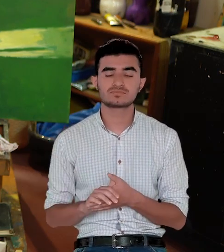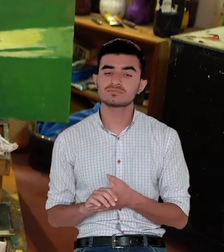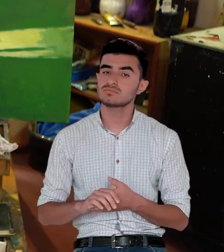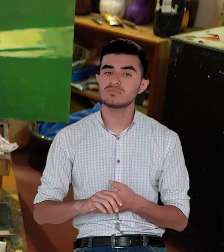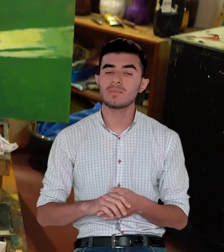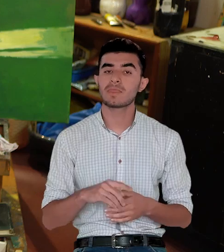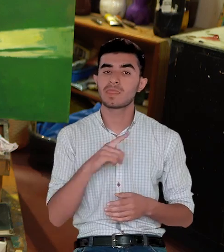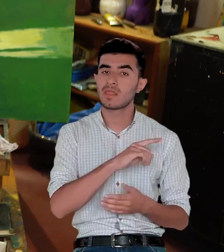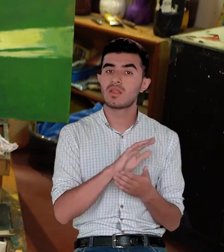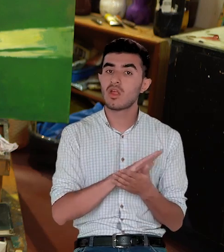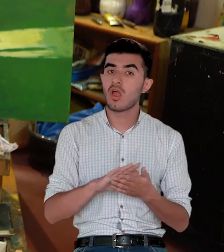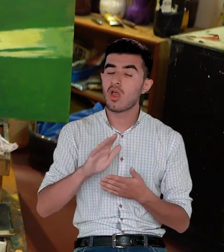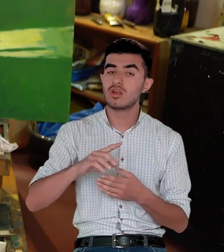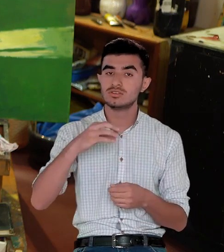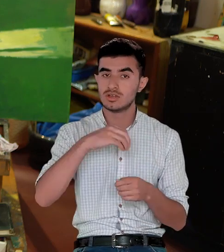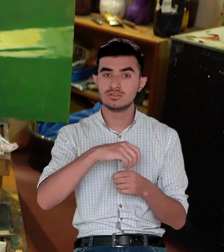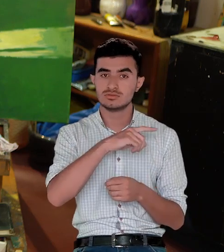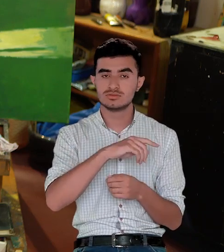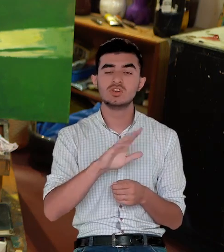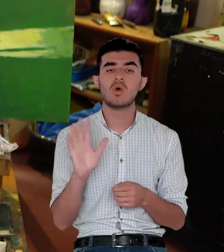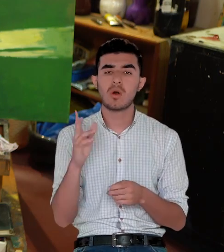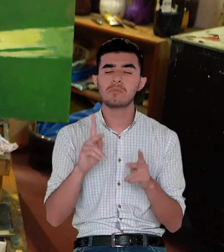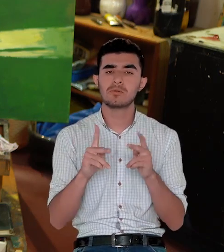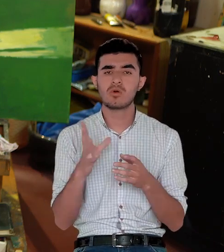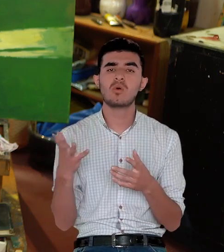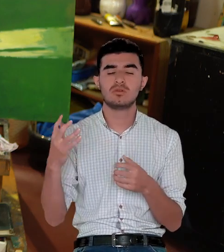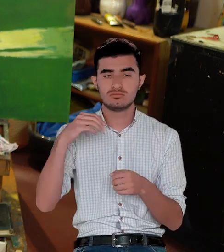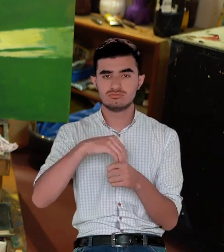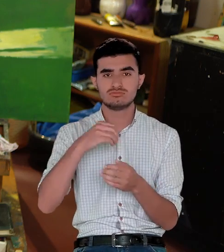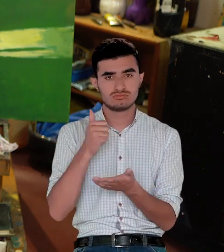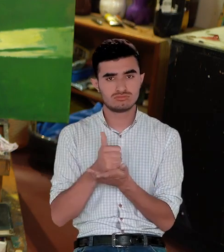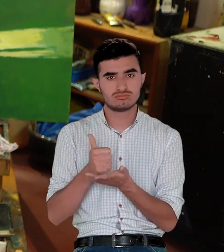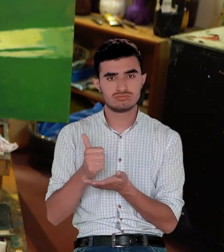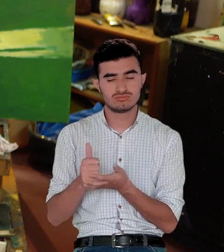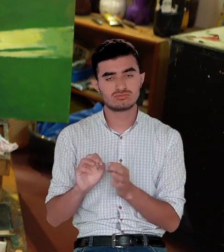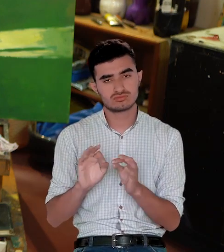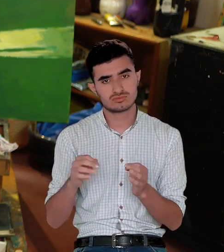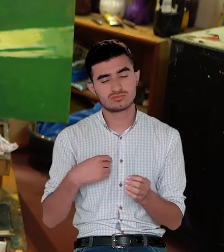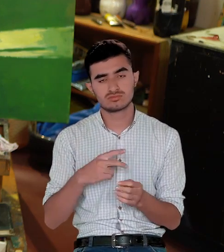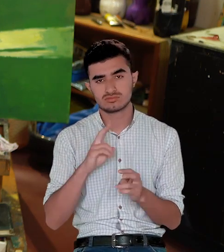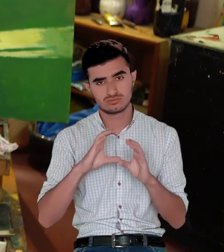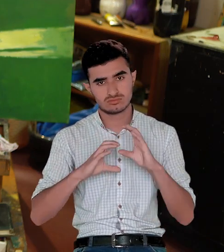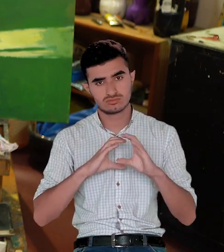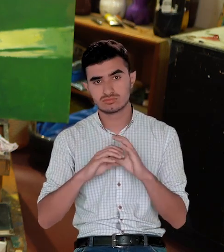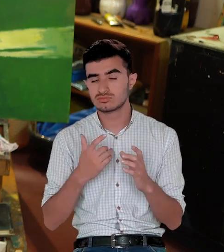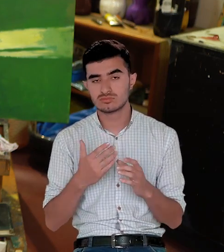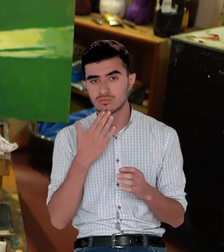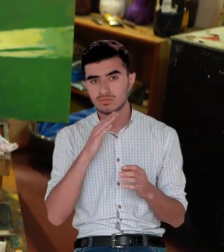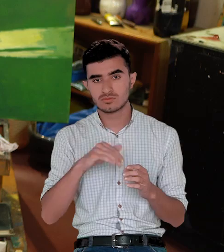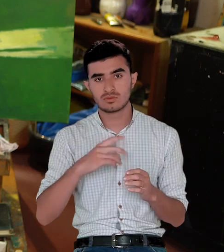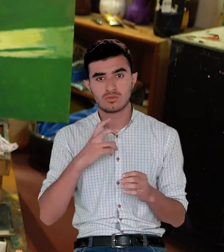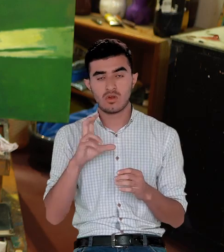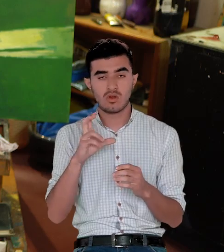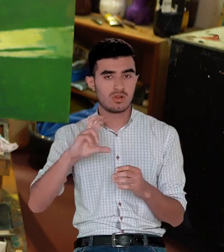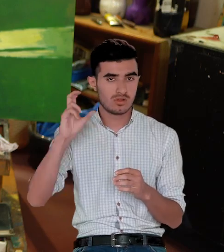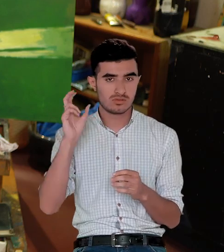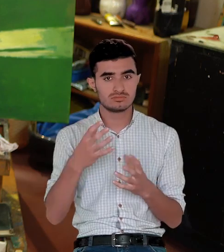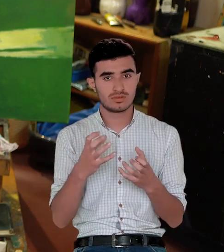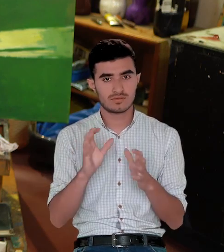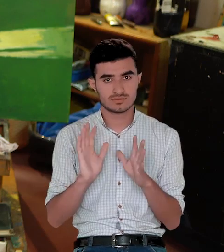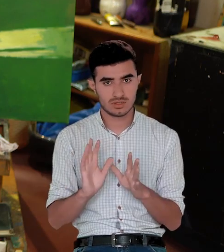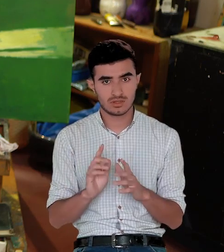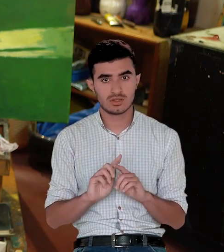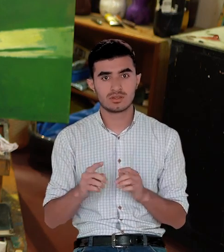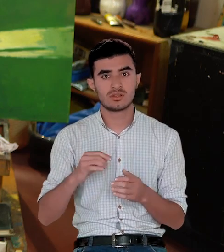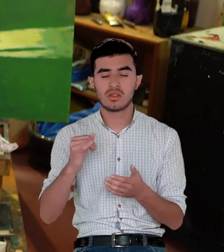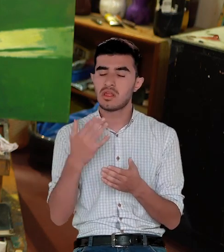ہمارا اپنا تھا. اس میں پھر ہم نے بنانا شروع کیا. تو میرے پاس وہی تھا کہ کسی نے, کیونکہ اچھا 4th میں